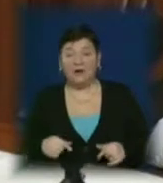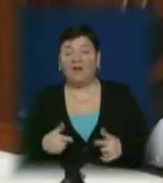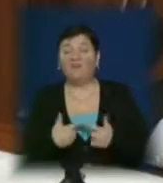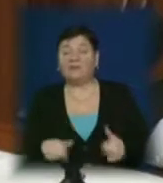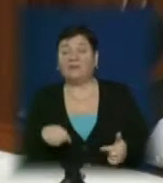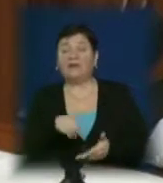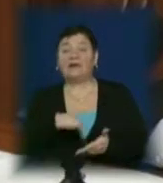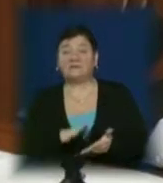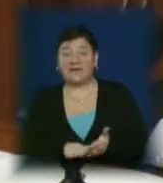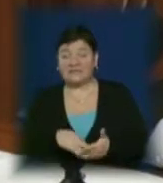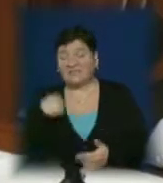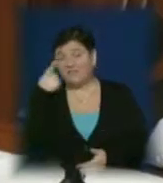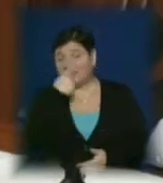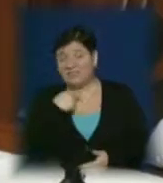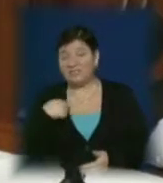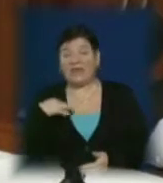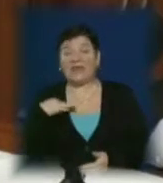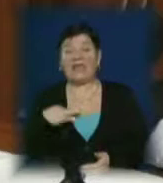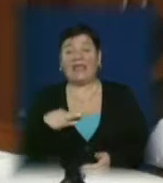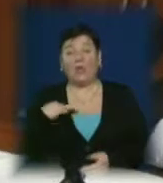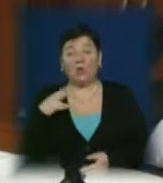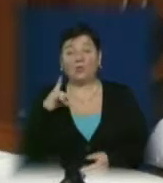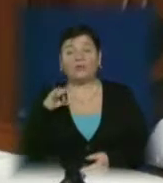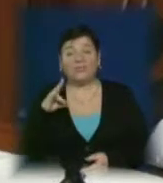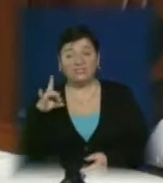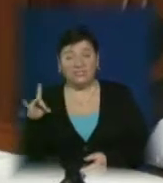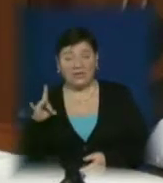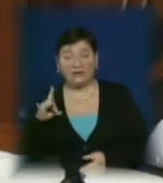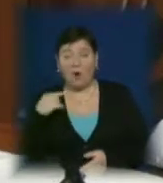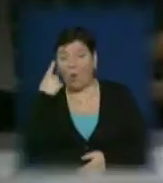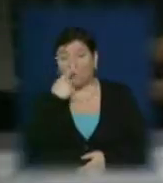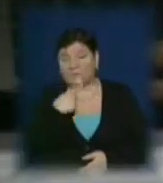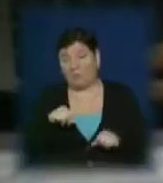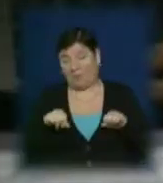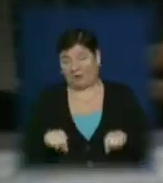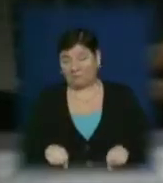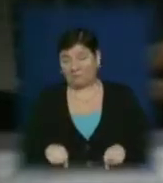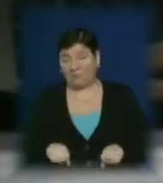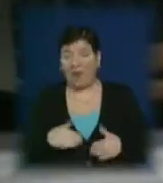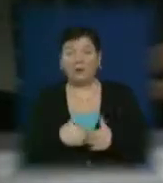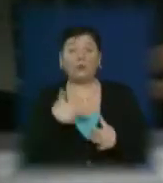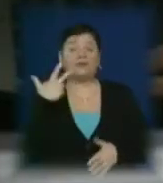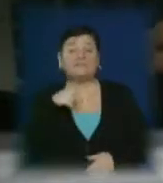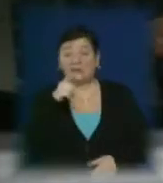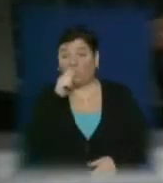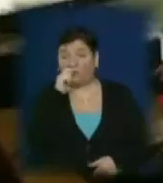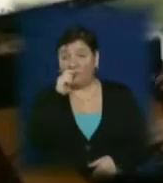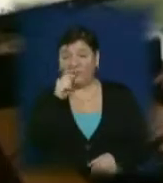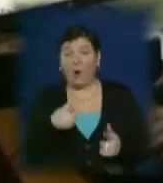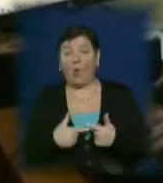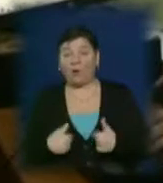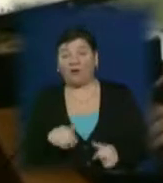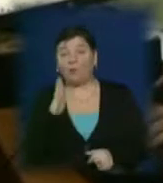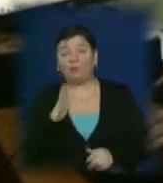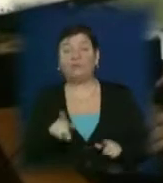реєстрації фізичних і юридичних осіб і, відповідно, реєстрації речових прав. До 30 квітня органи юстиції ще